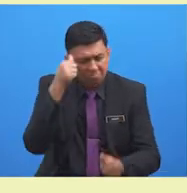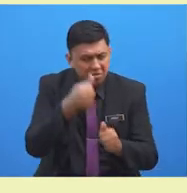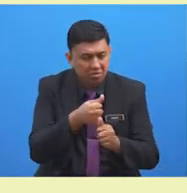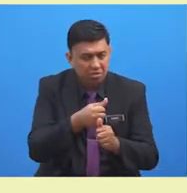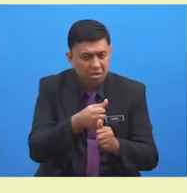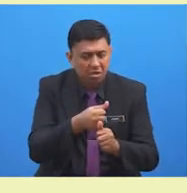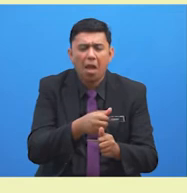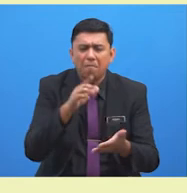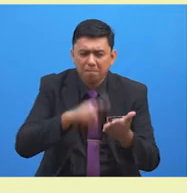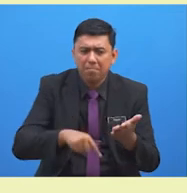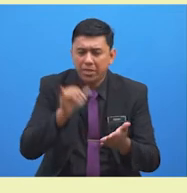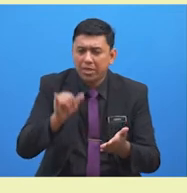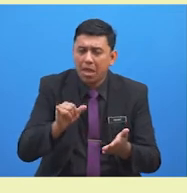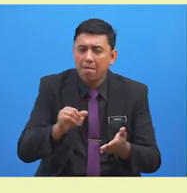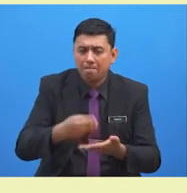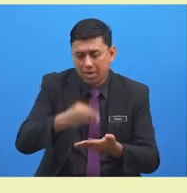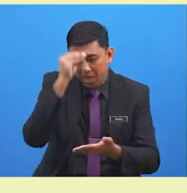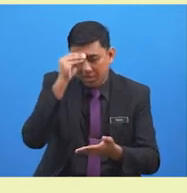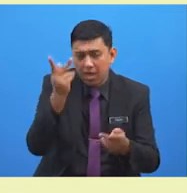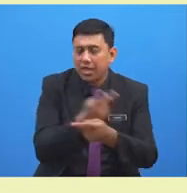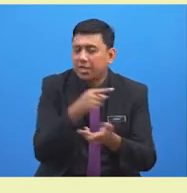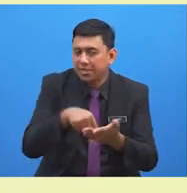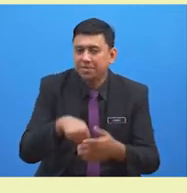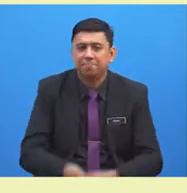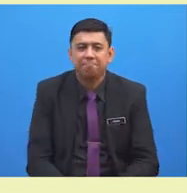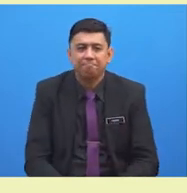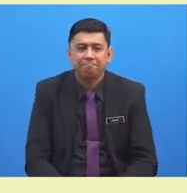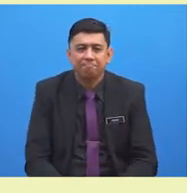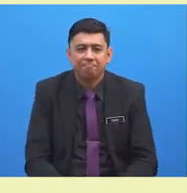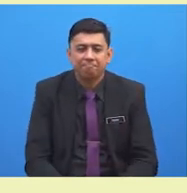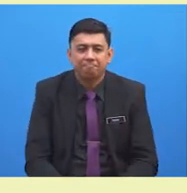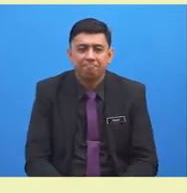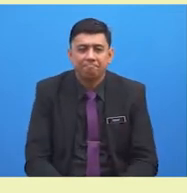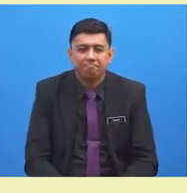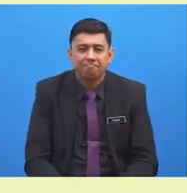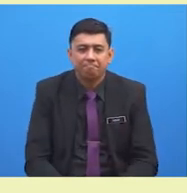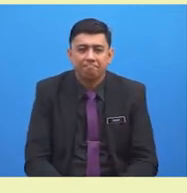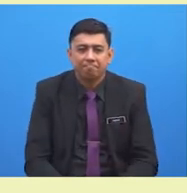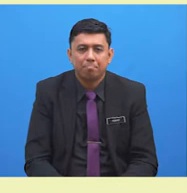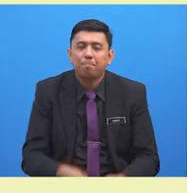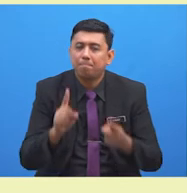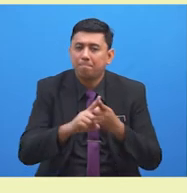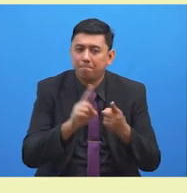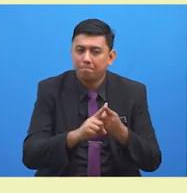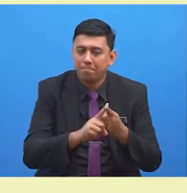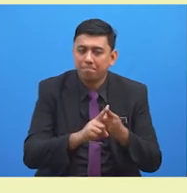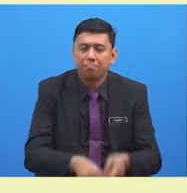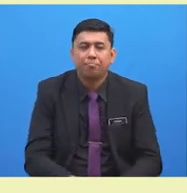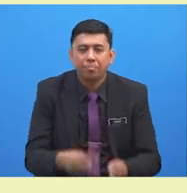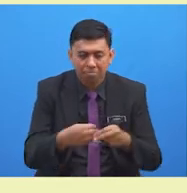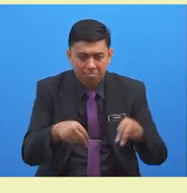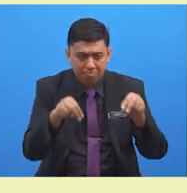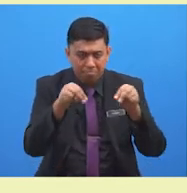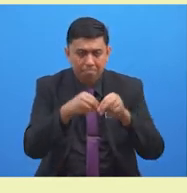Pertama, menyatakan komponen utama sistem respiratory. Kedua, memerihalkan fungsi